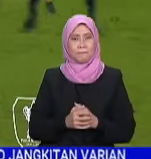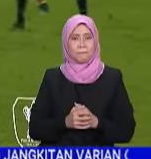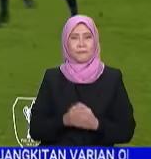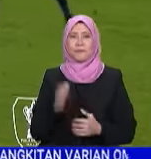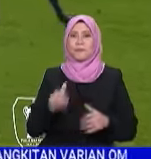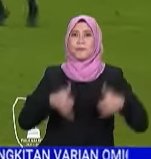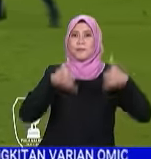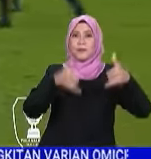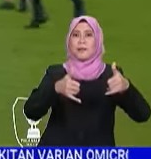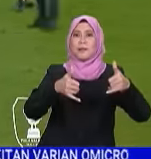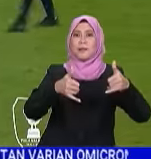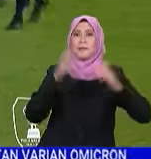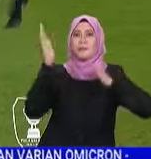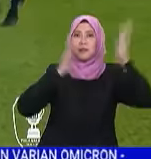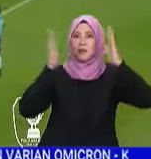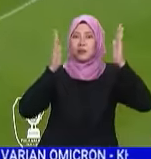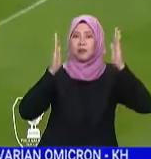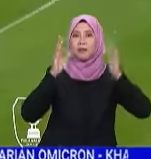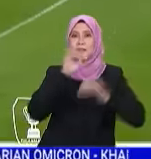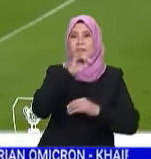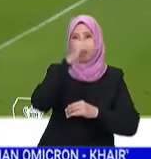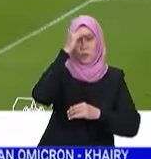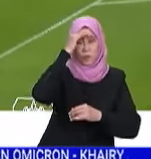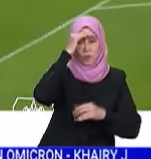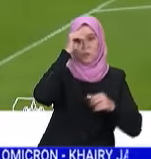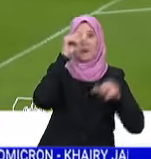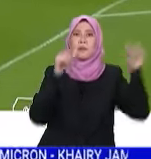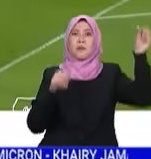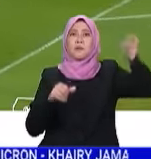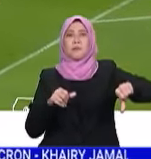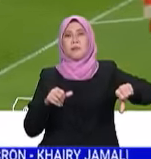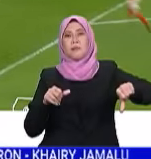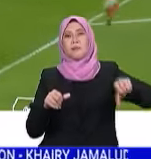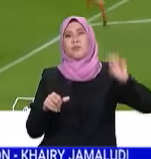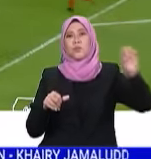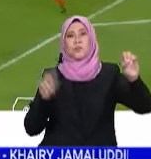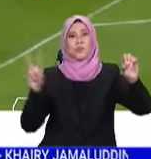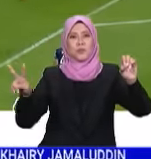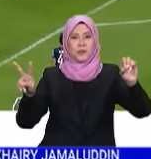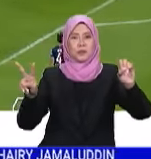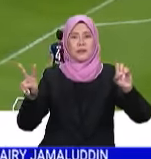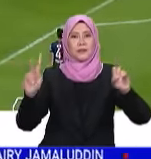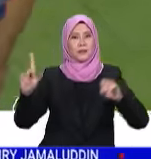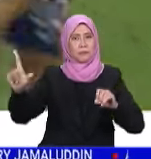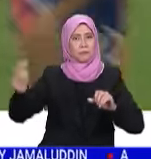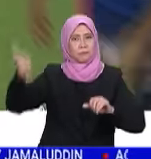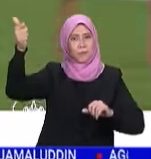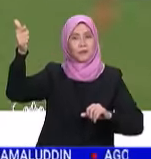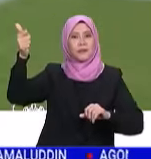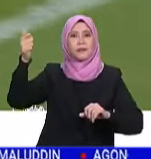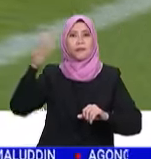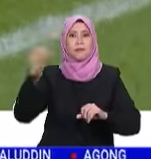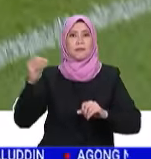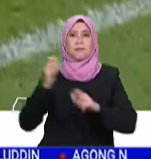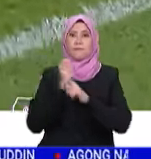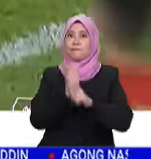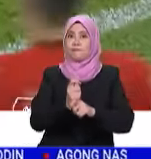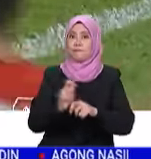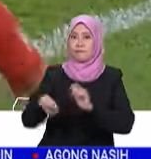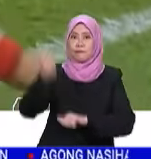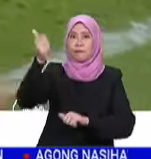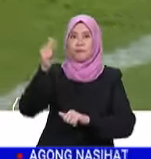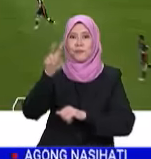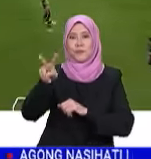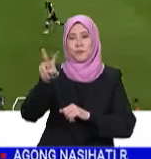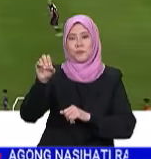pada final piala Malaysia malam tadi jdt mengalami kekalahan 02 di tangan KL City sekaligus gagal mempertahankan kejuaraan yang dimenangi